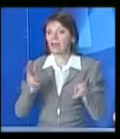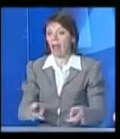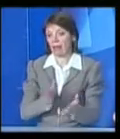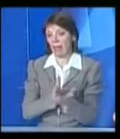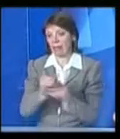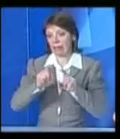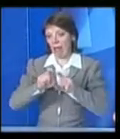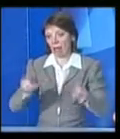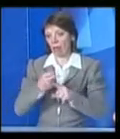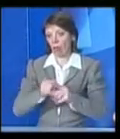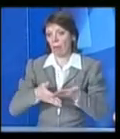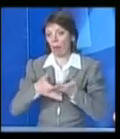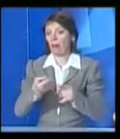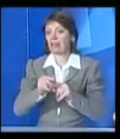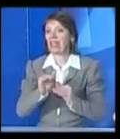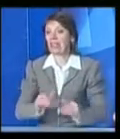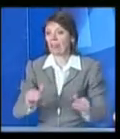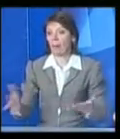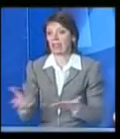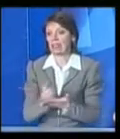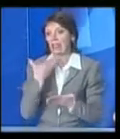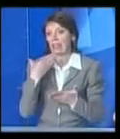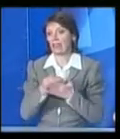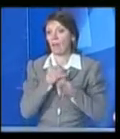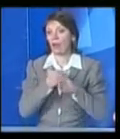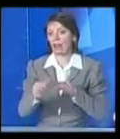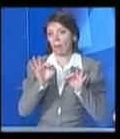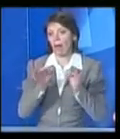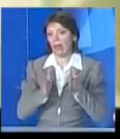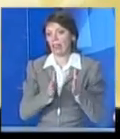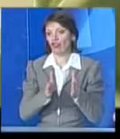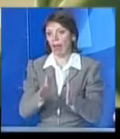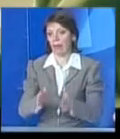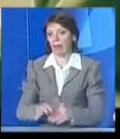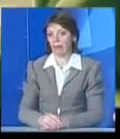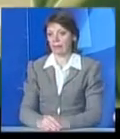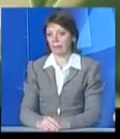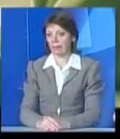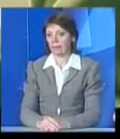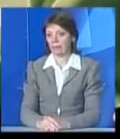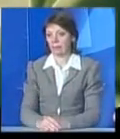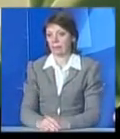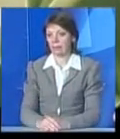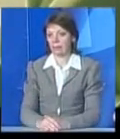заклади, котрі допомагають цим діткам знайти свій подальший правильний шлях.